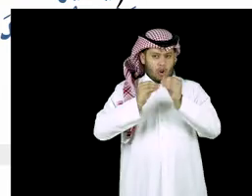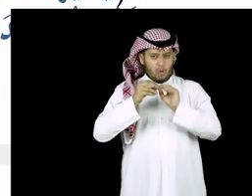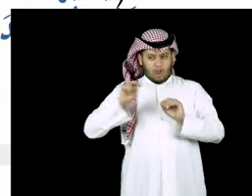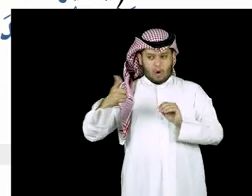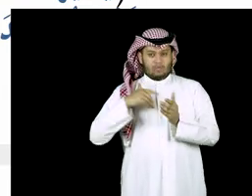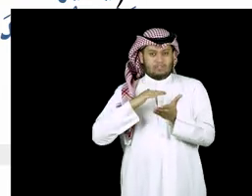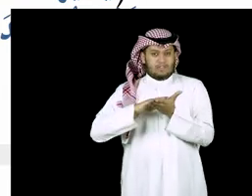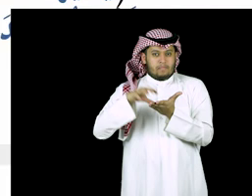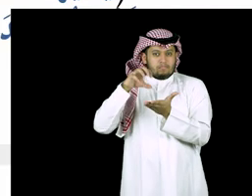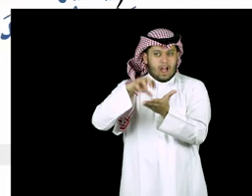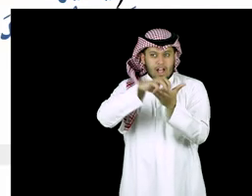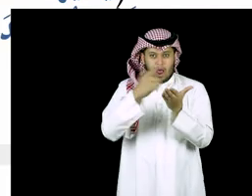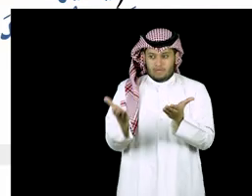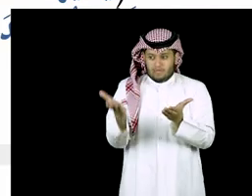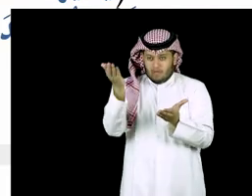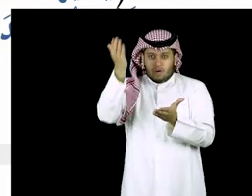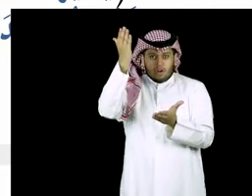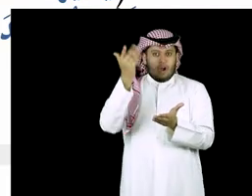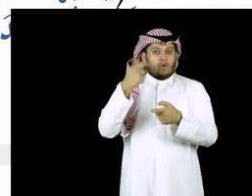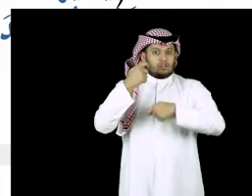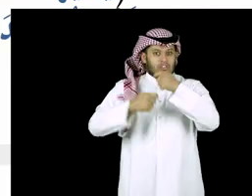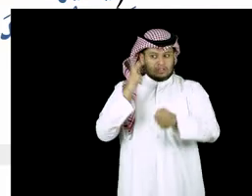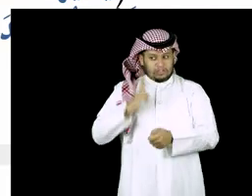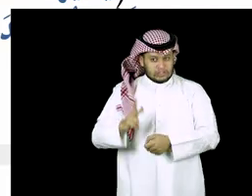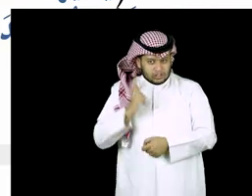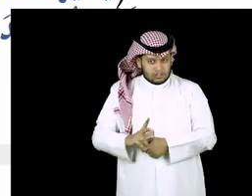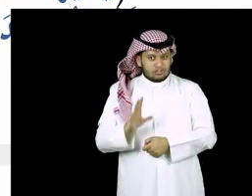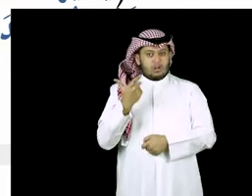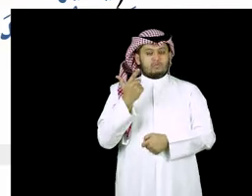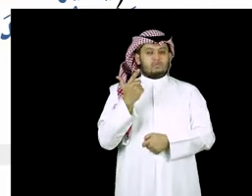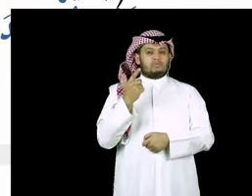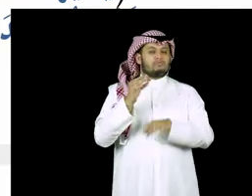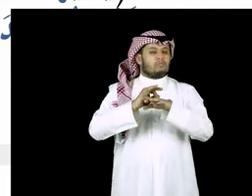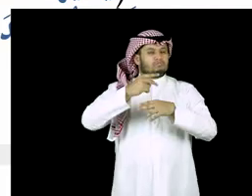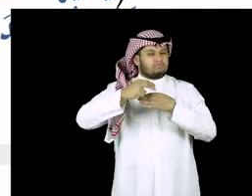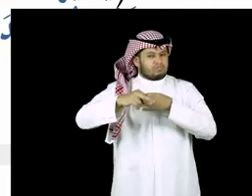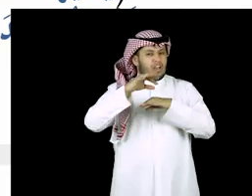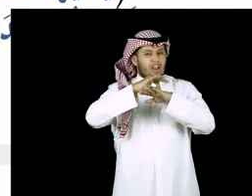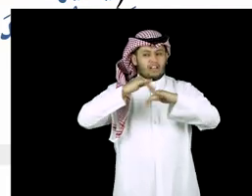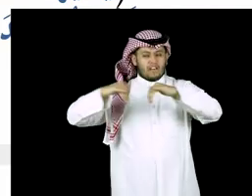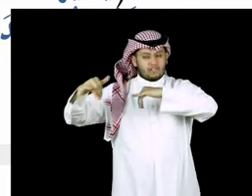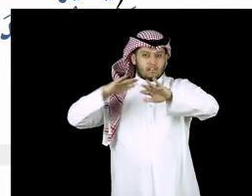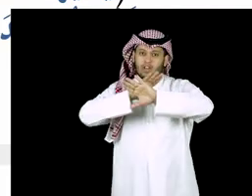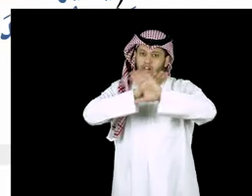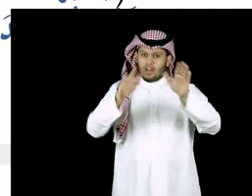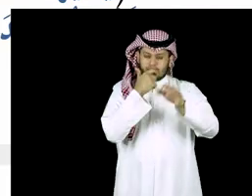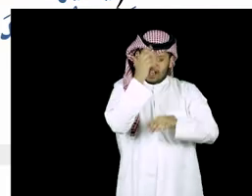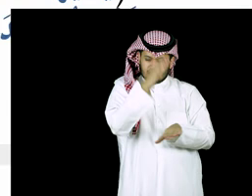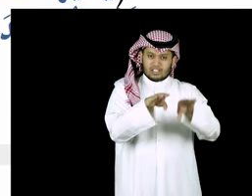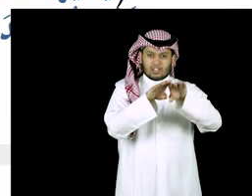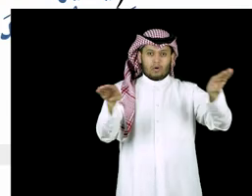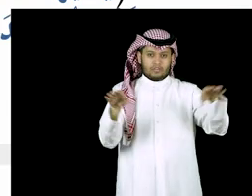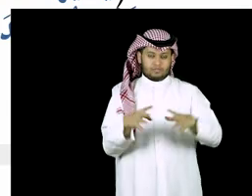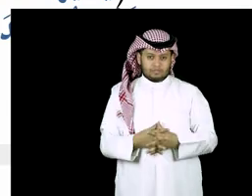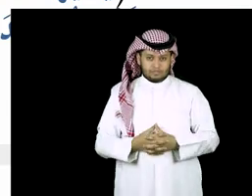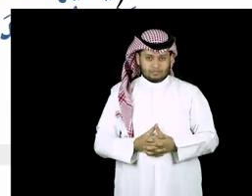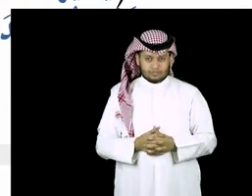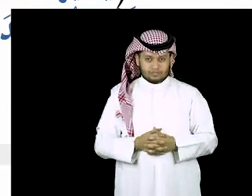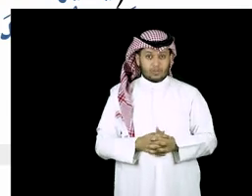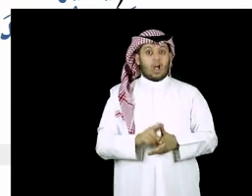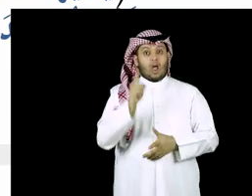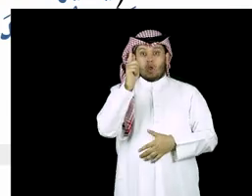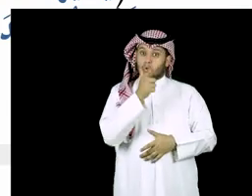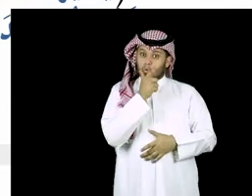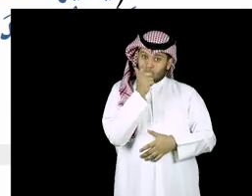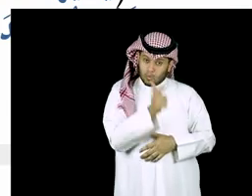إقليمي أو طبقي أو اقتصادي أو غير ذلك من الأمور الخارجة عن إرادته وسعيه. قال